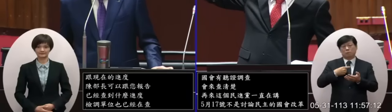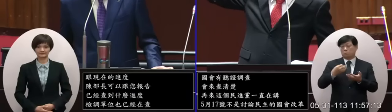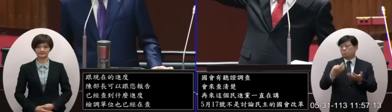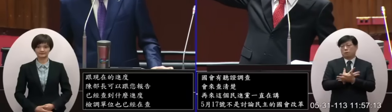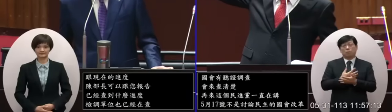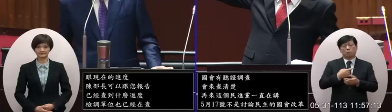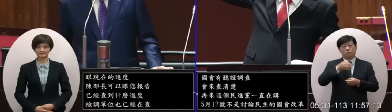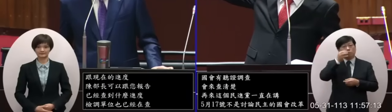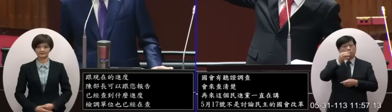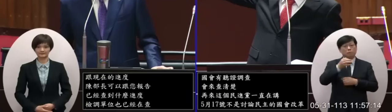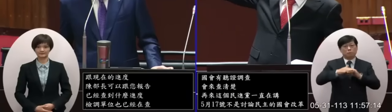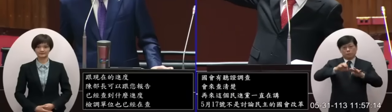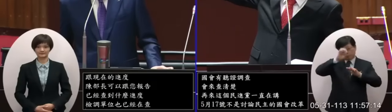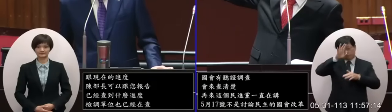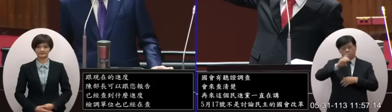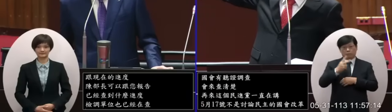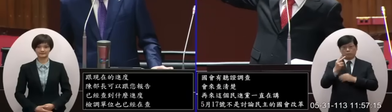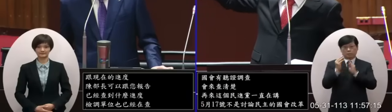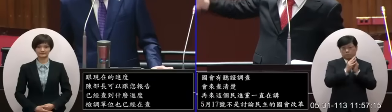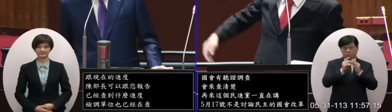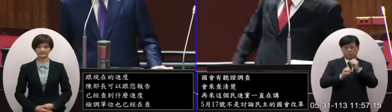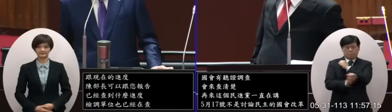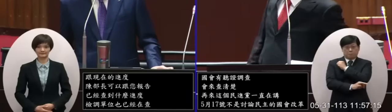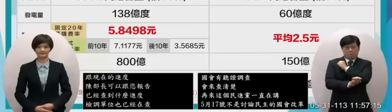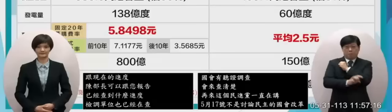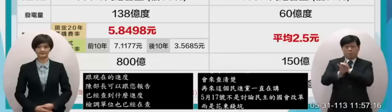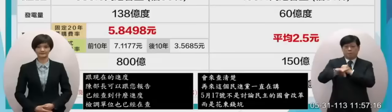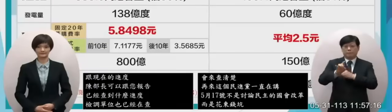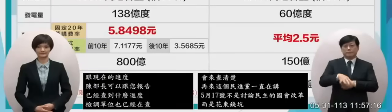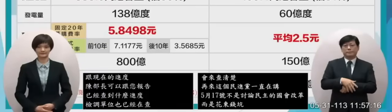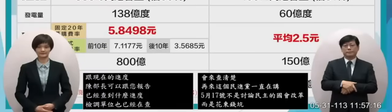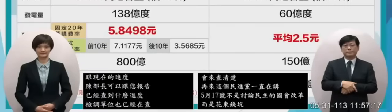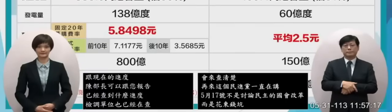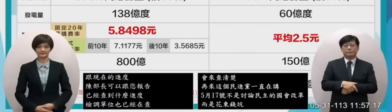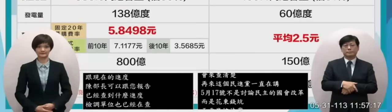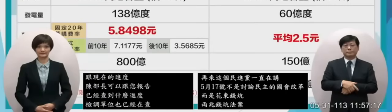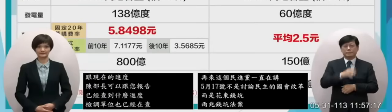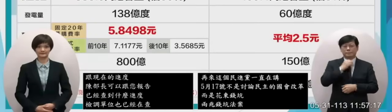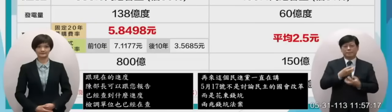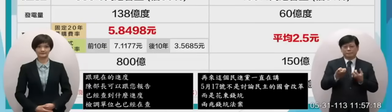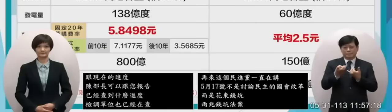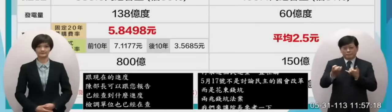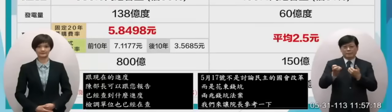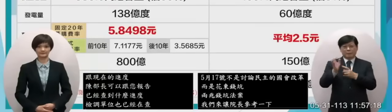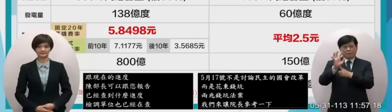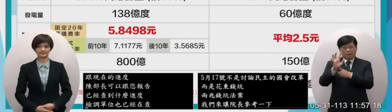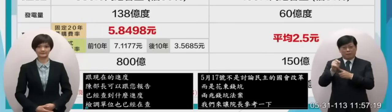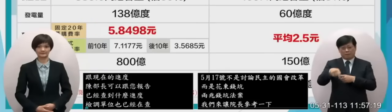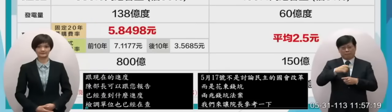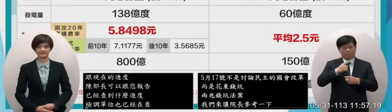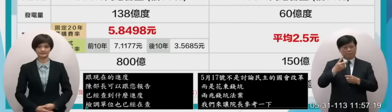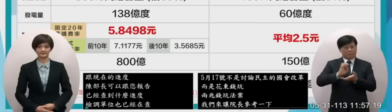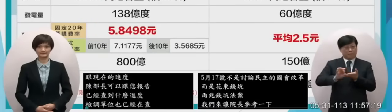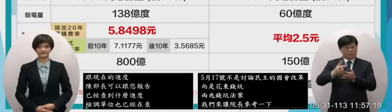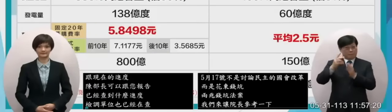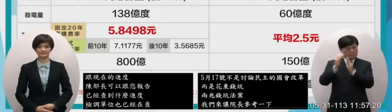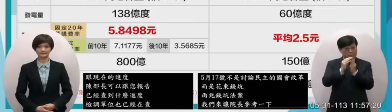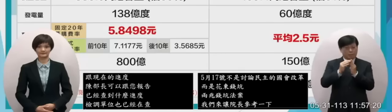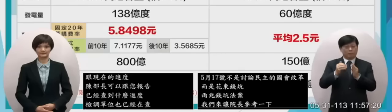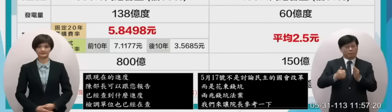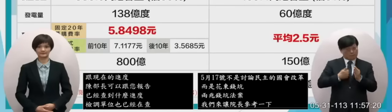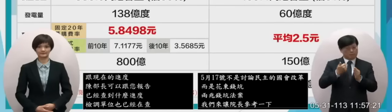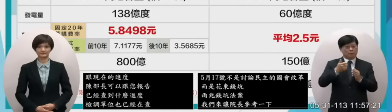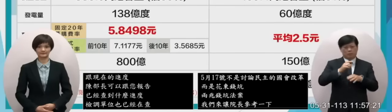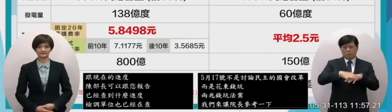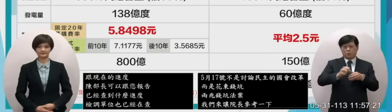哈，我们来看一下民进党的2兆贪污前坑哈，这个叫离岸风力2兆大饼，民进党真的很